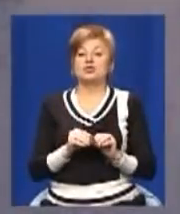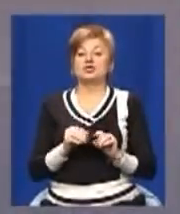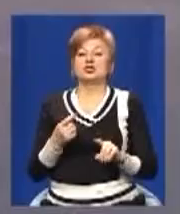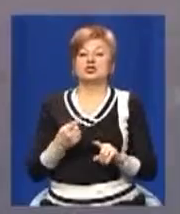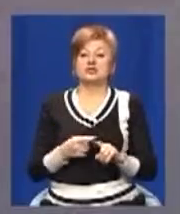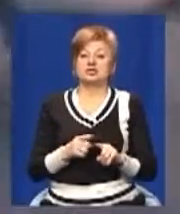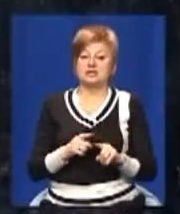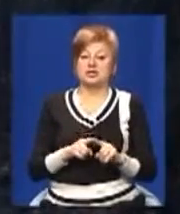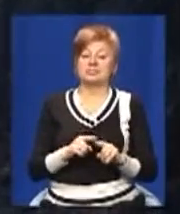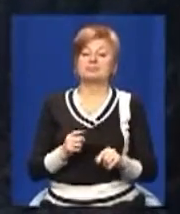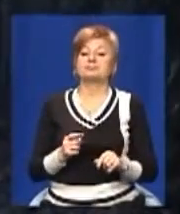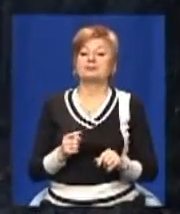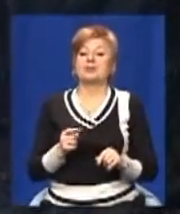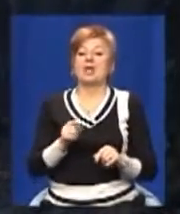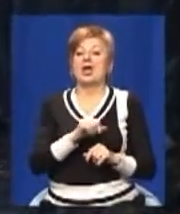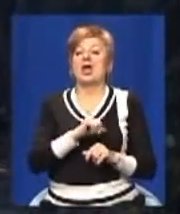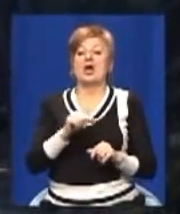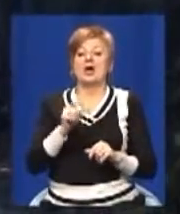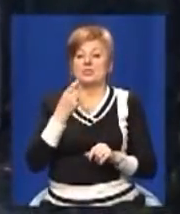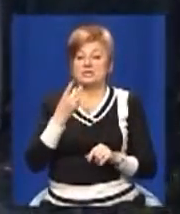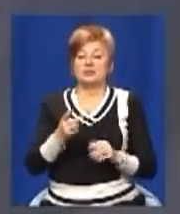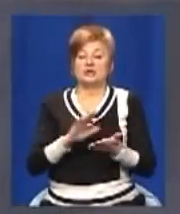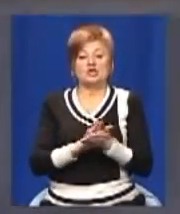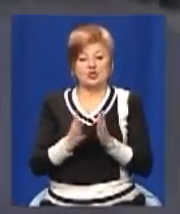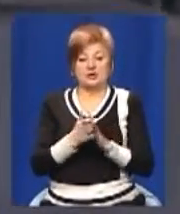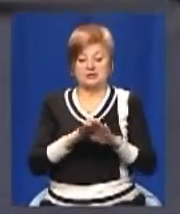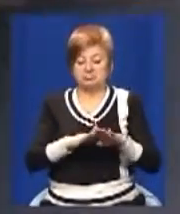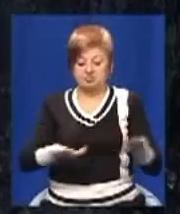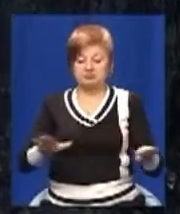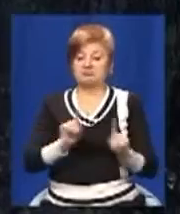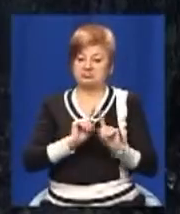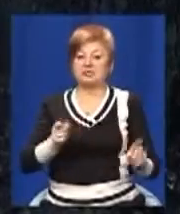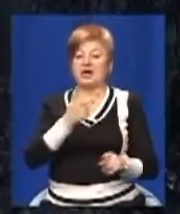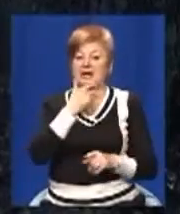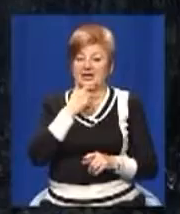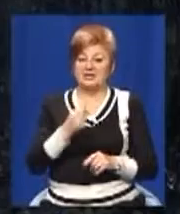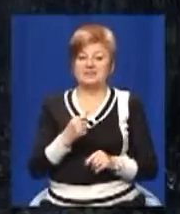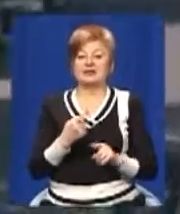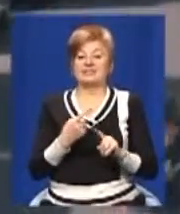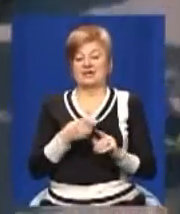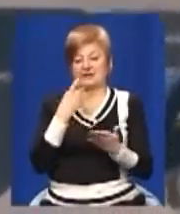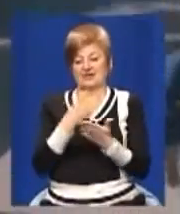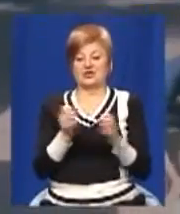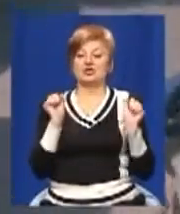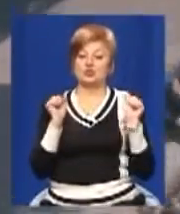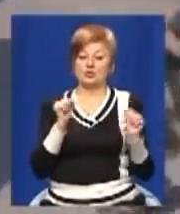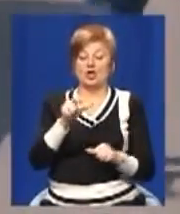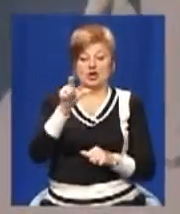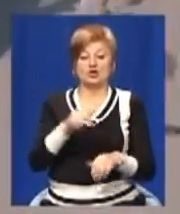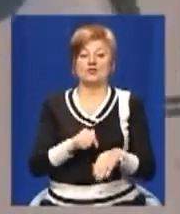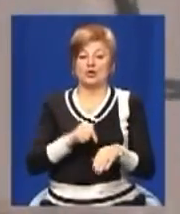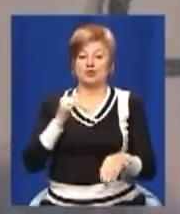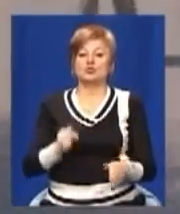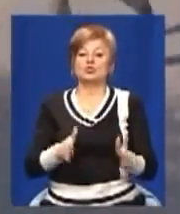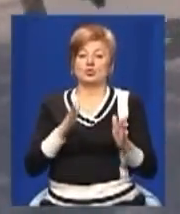окремий піджанр в музиці, а саме скейт-панк. Ось такими рисами наділений цей вид спорту. Людина відчуває не